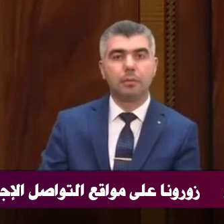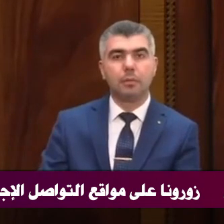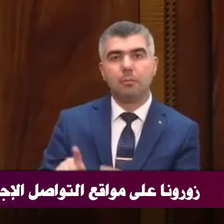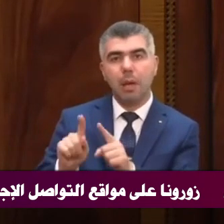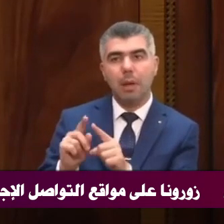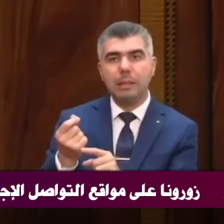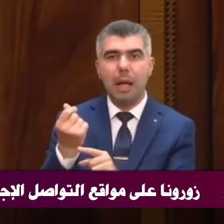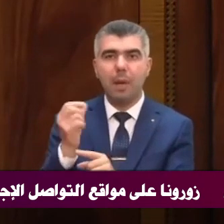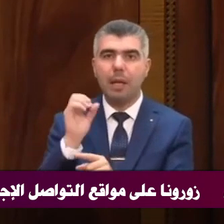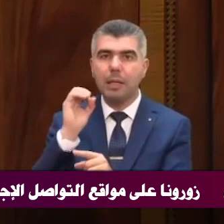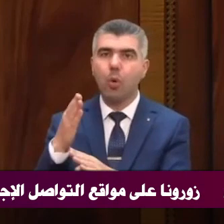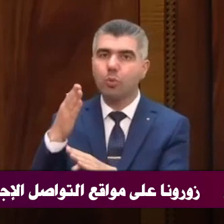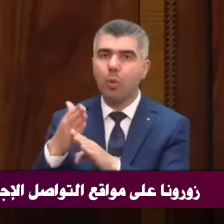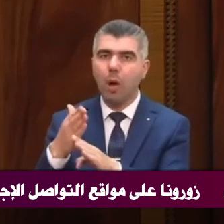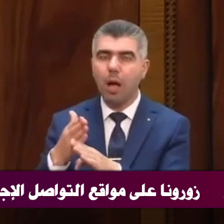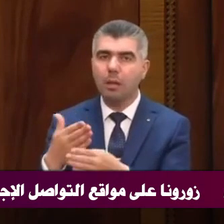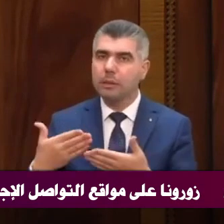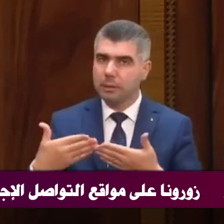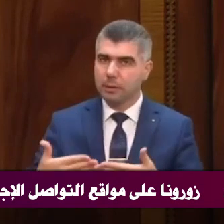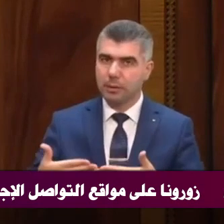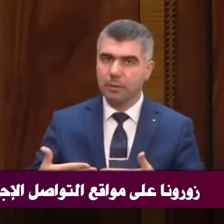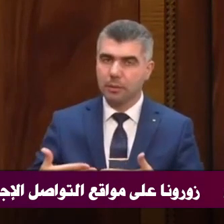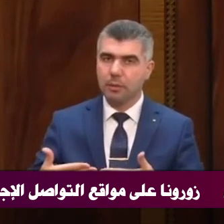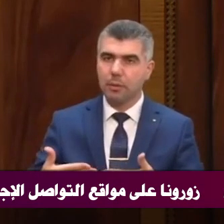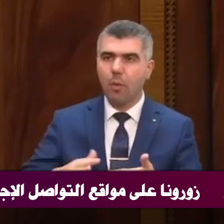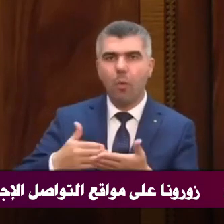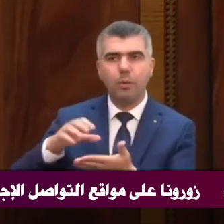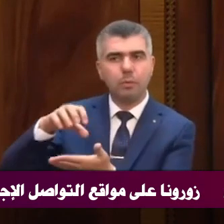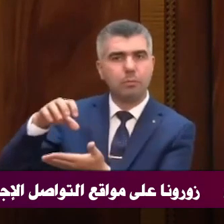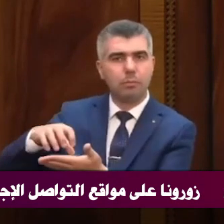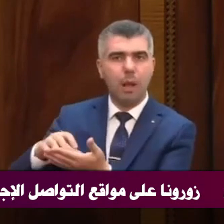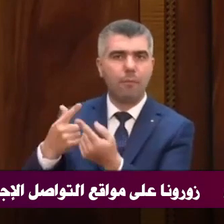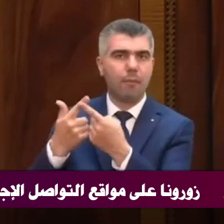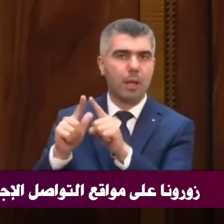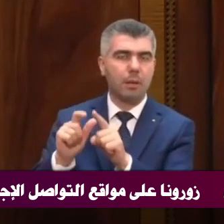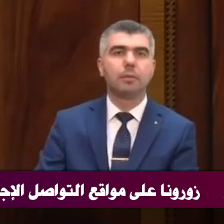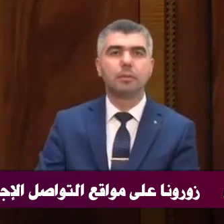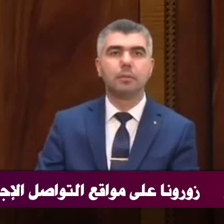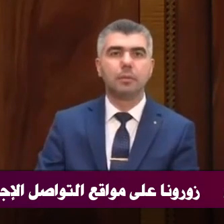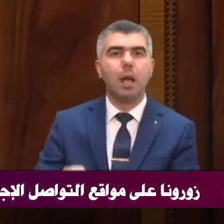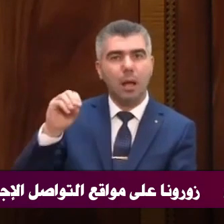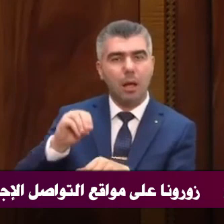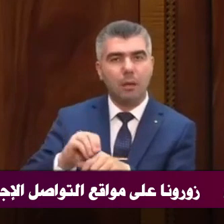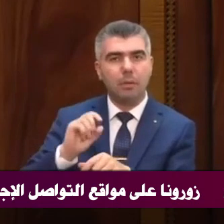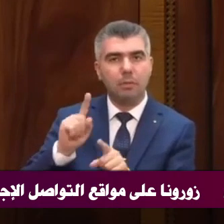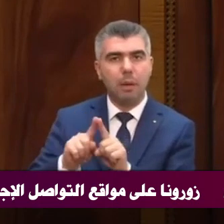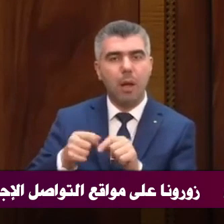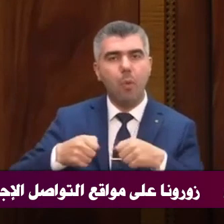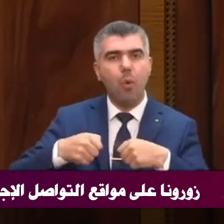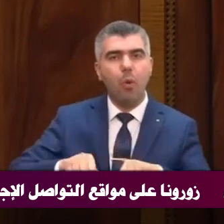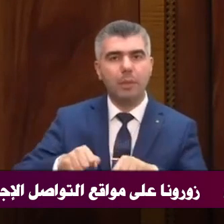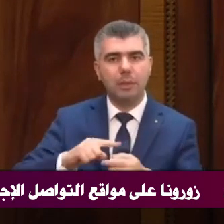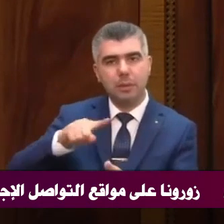وبالحفاظ على الثمن السكر اللي كاين حاليا في السوق في مختلف انواعه، وداك الكوطا اللي باقا نتاع الدقيق